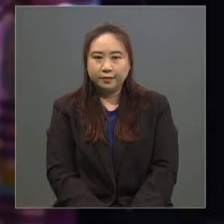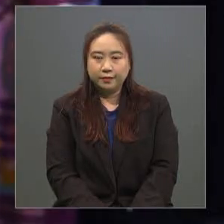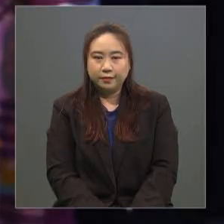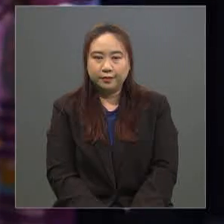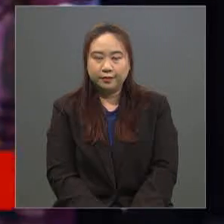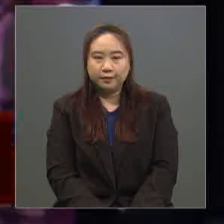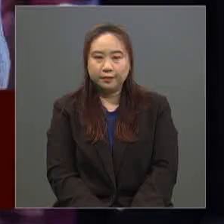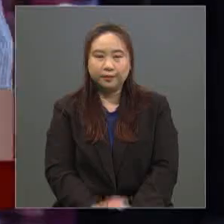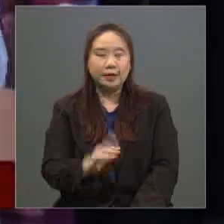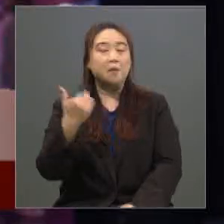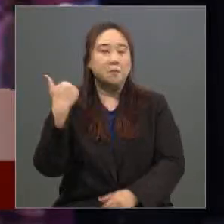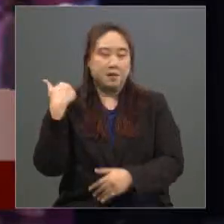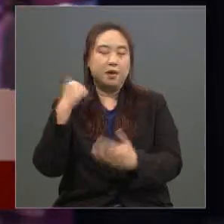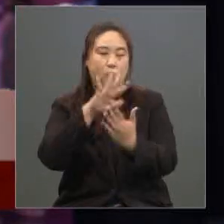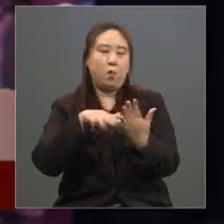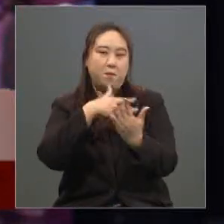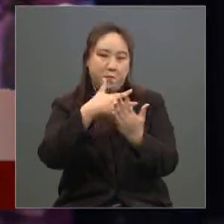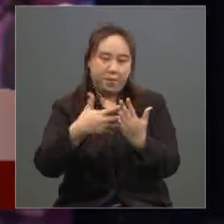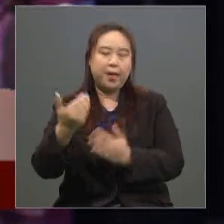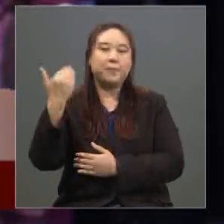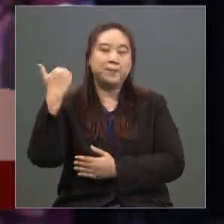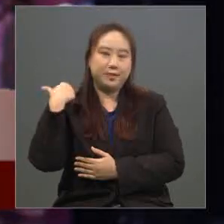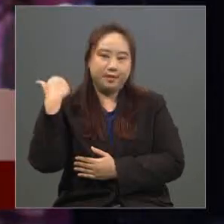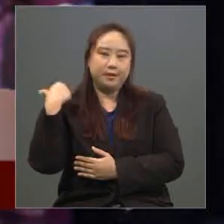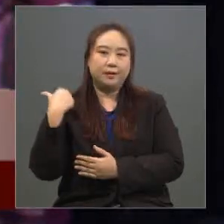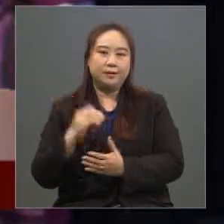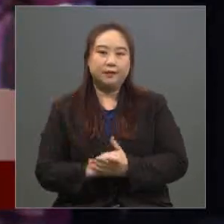ม ี แพลนที ่ จะจ ั ดแฟช ั่ นโชว์อ ี กรอบน ึ ง ค่ะมีแพลนค่ะใช่ค่ะมีค่ะ